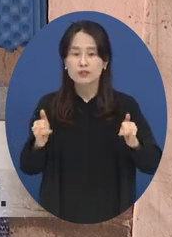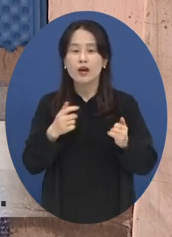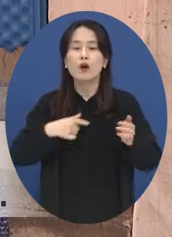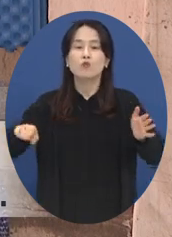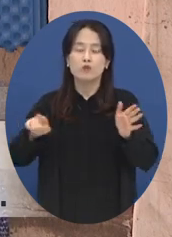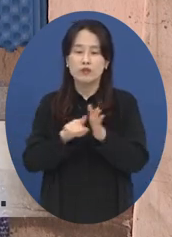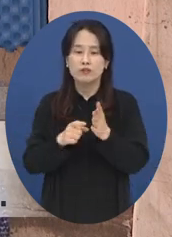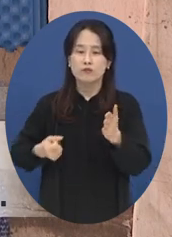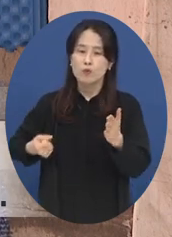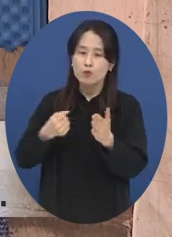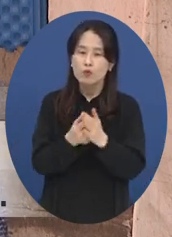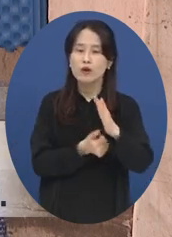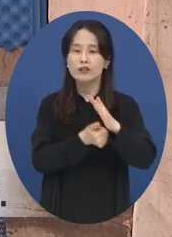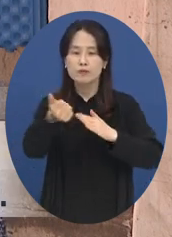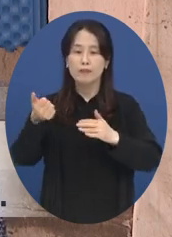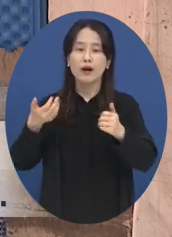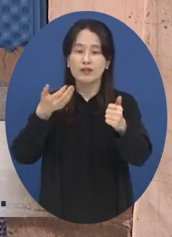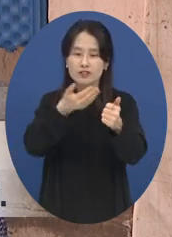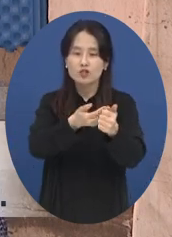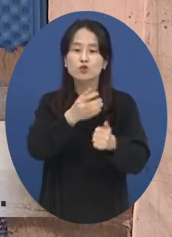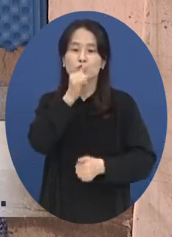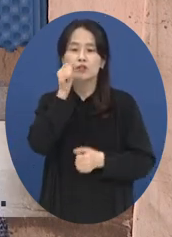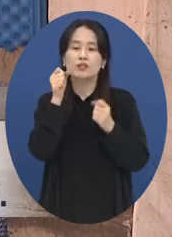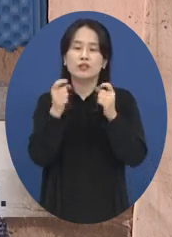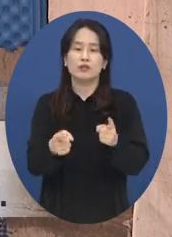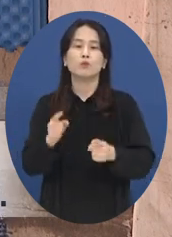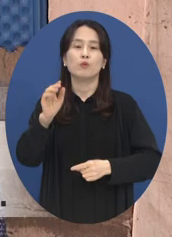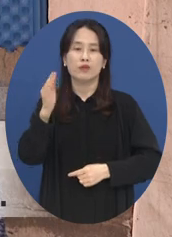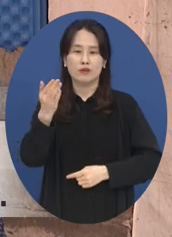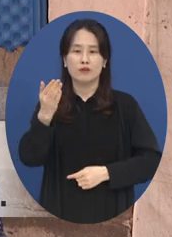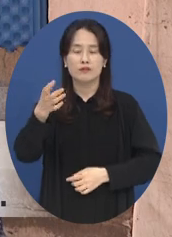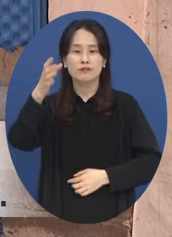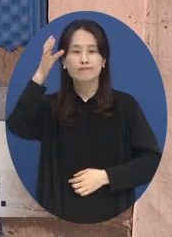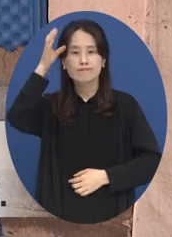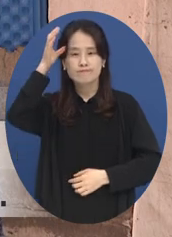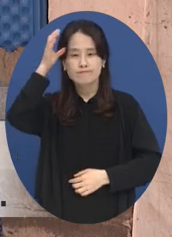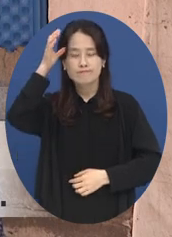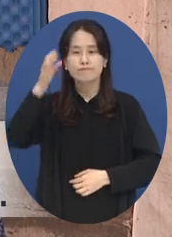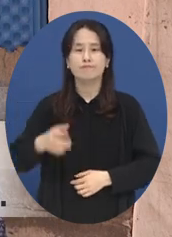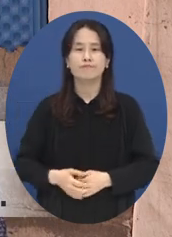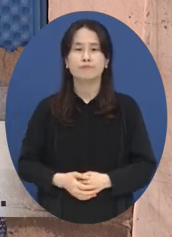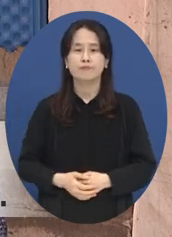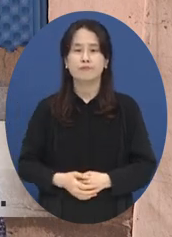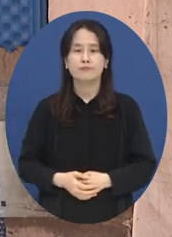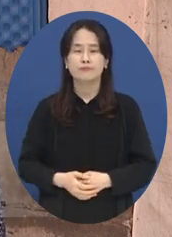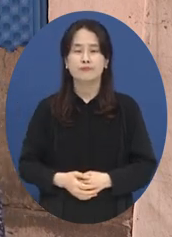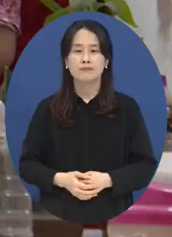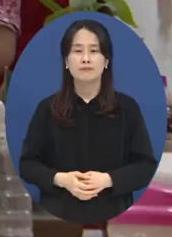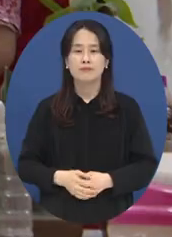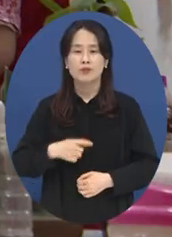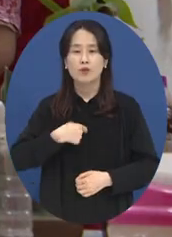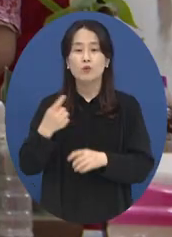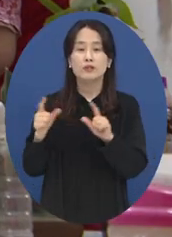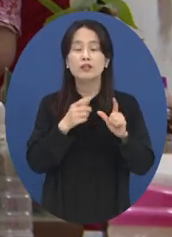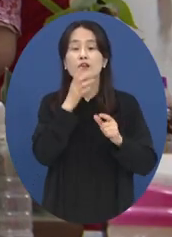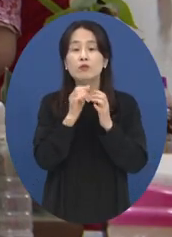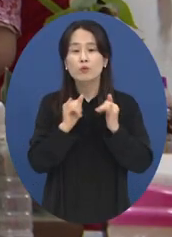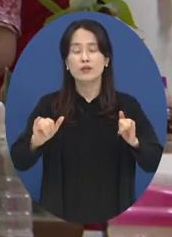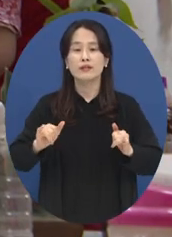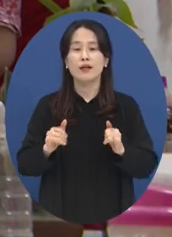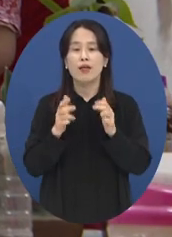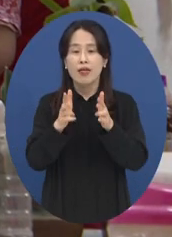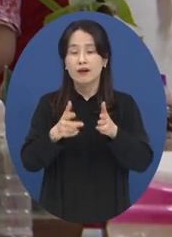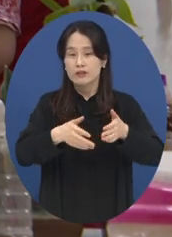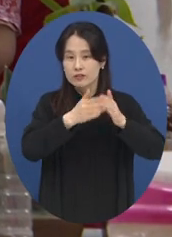에너지 취약계층에 용기와 희망을 들릴 수 있는 기회가 될 것을 기대합니다 홀몸어르신